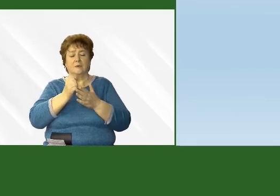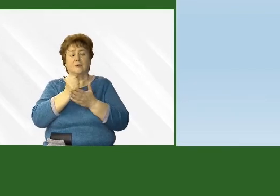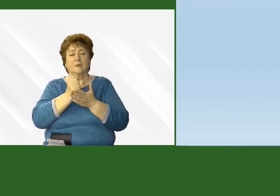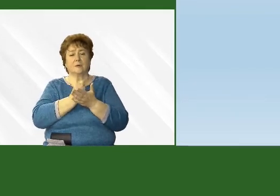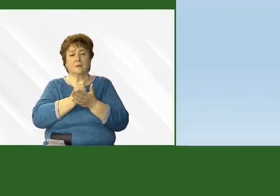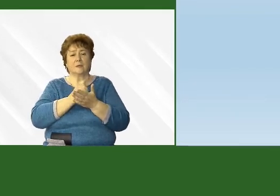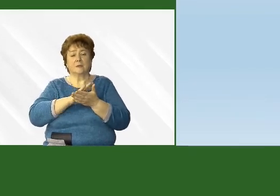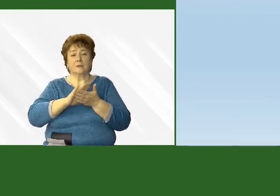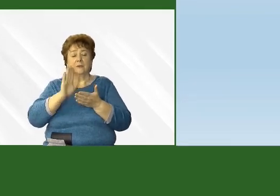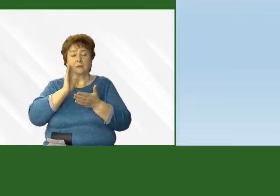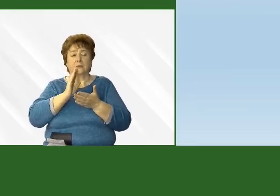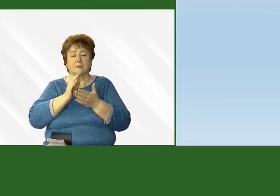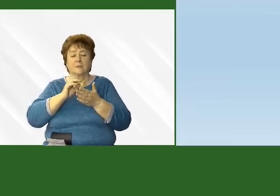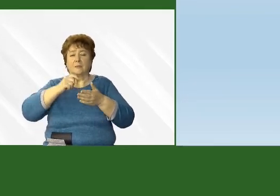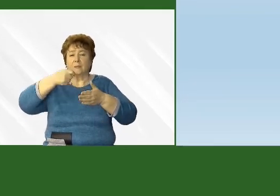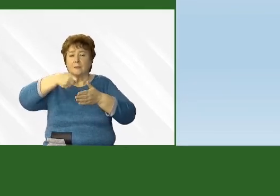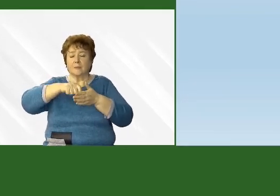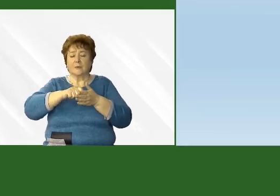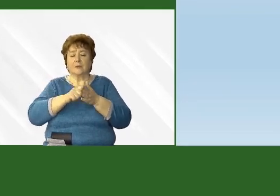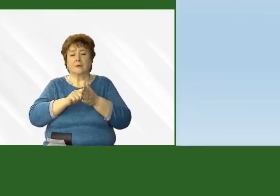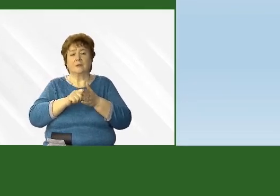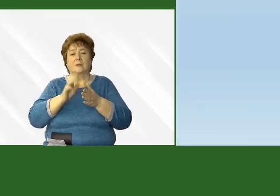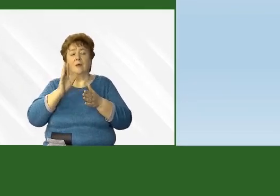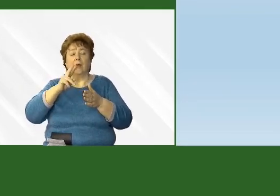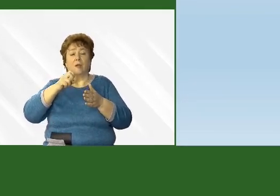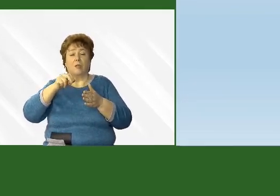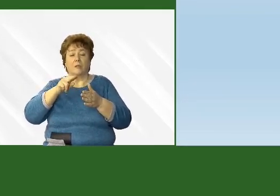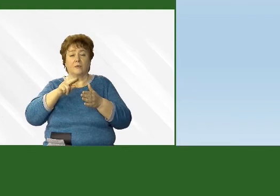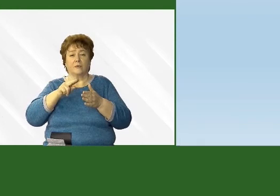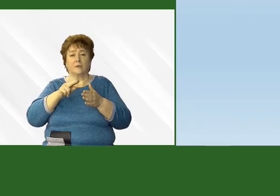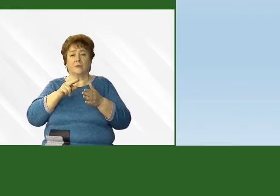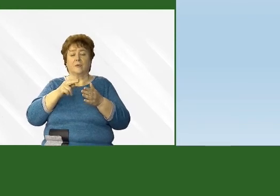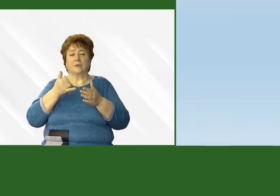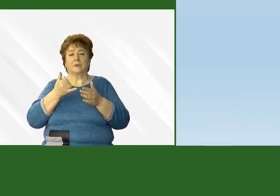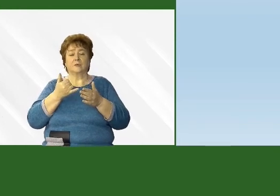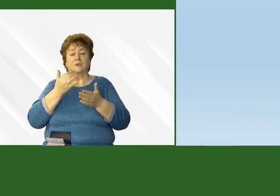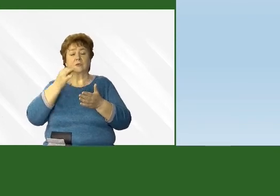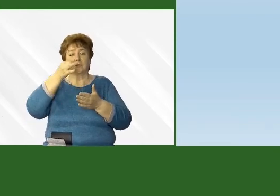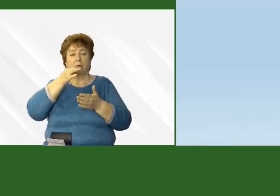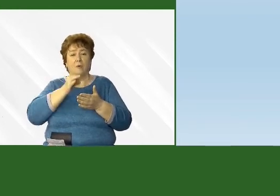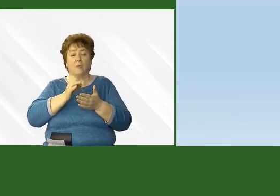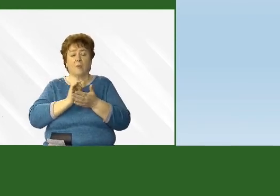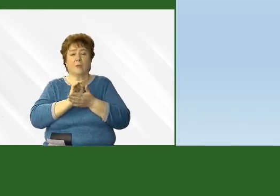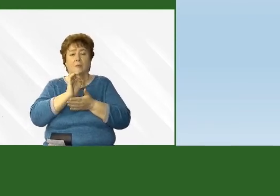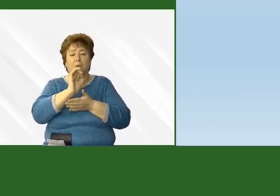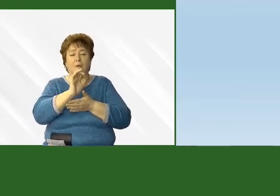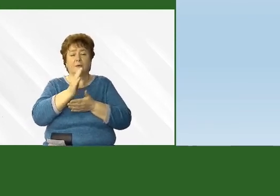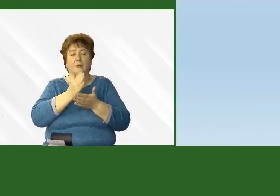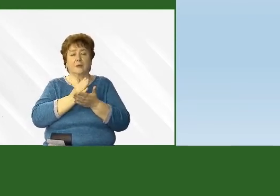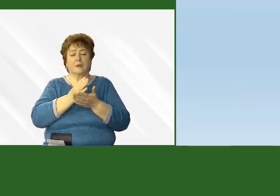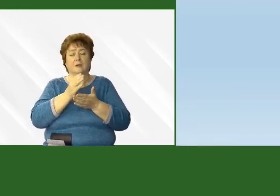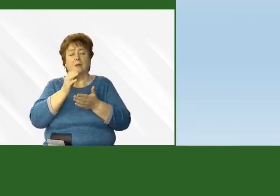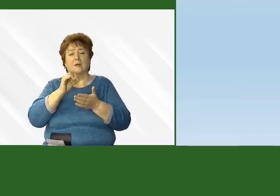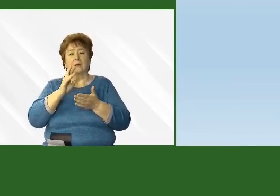воды, законсервированной в ледниках. Уже существует первый опыт транспортировки